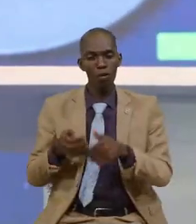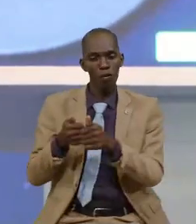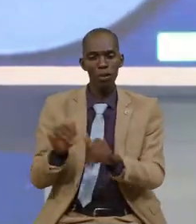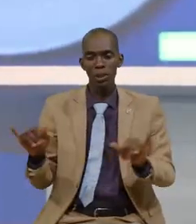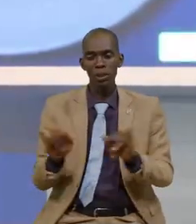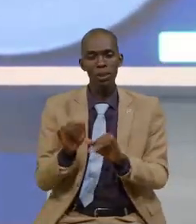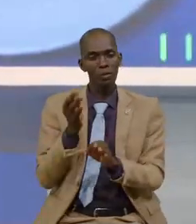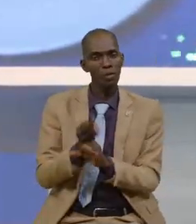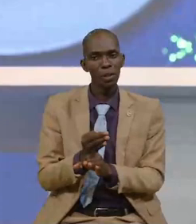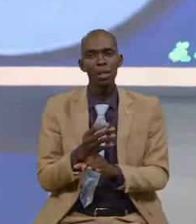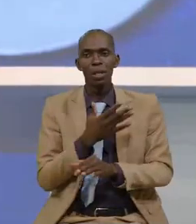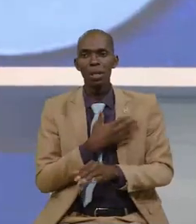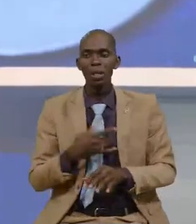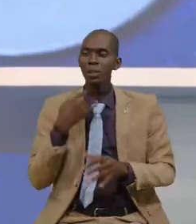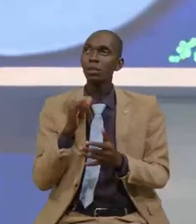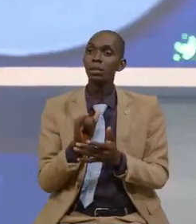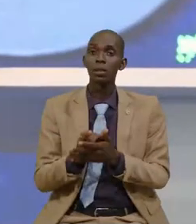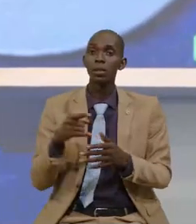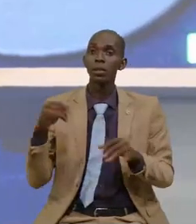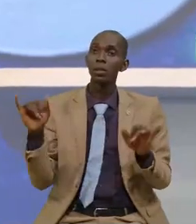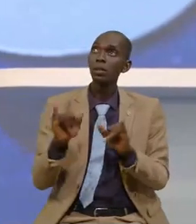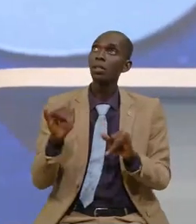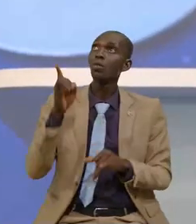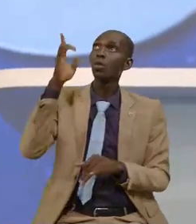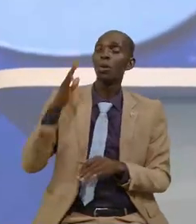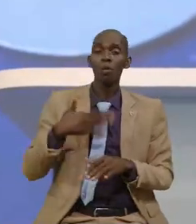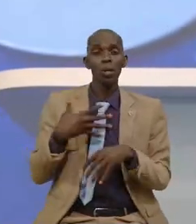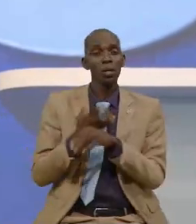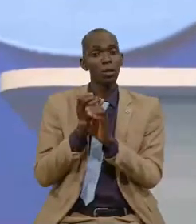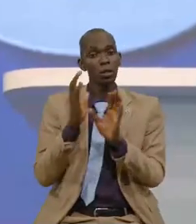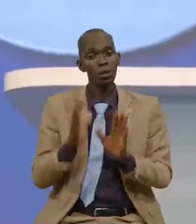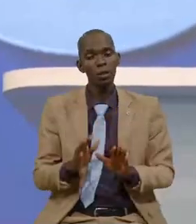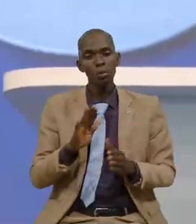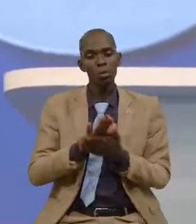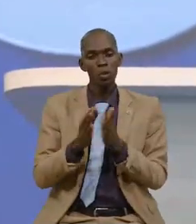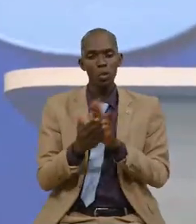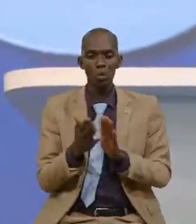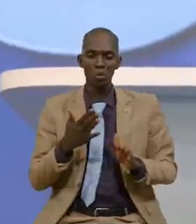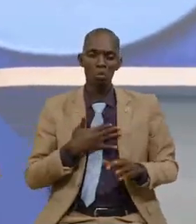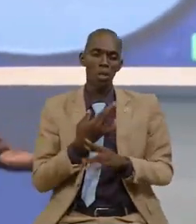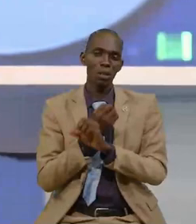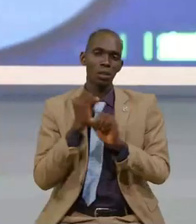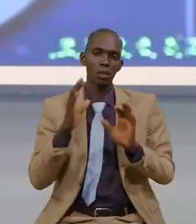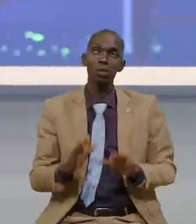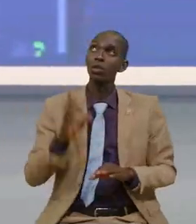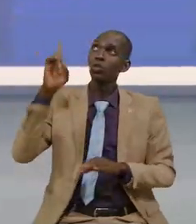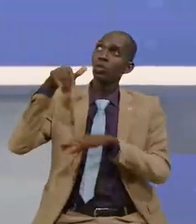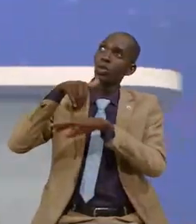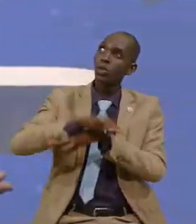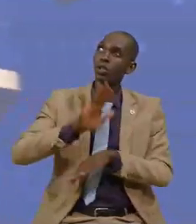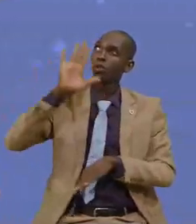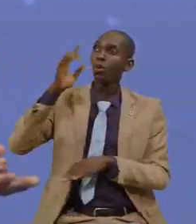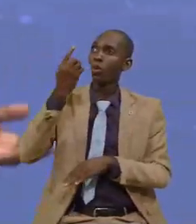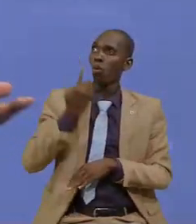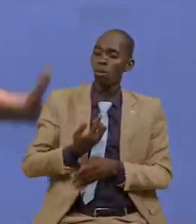la même foi. Et c'est par la foi. Dieu, le Créateur, est devenu mon Rédempteur. Tu as envoyé ton